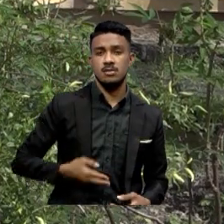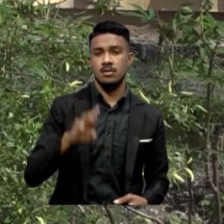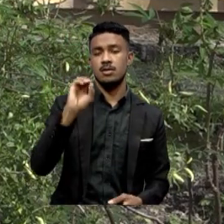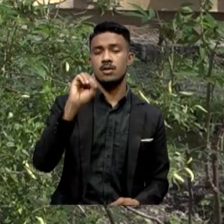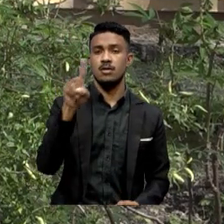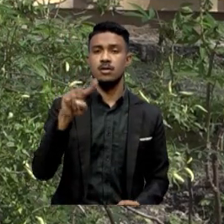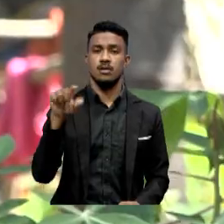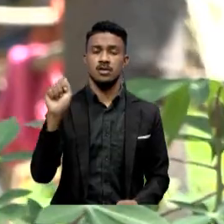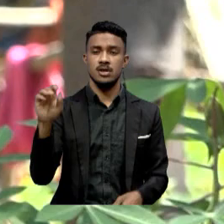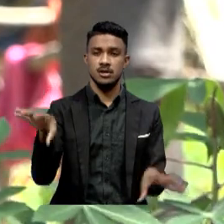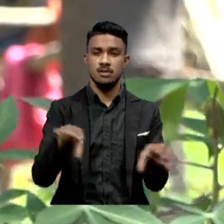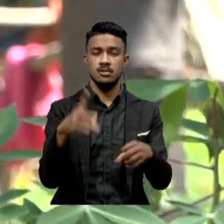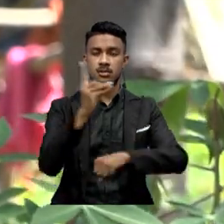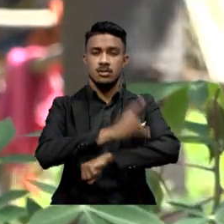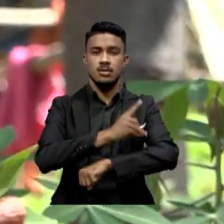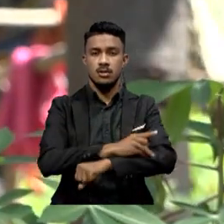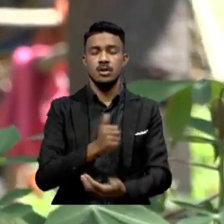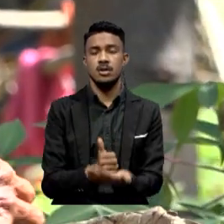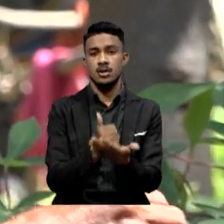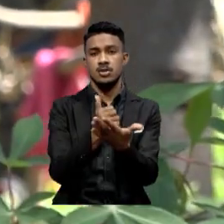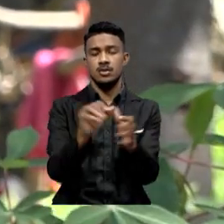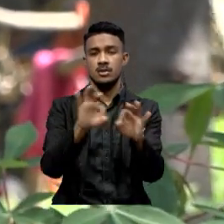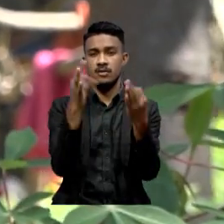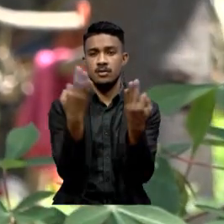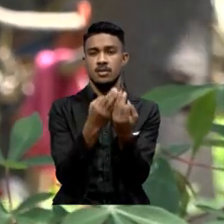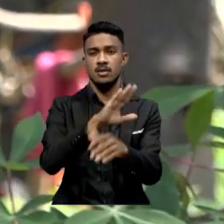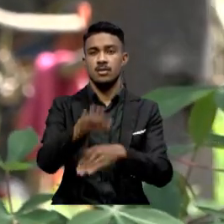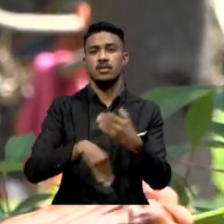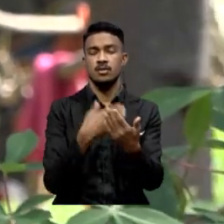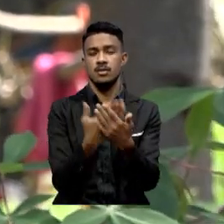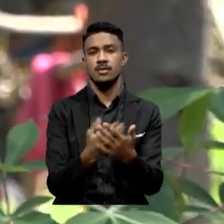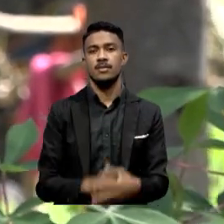servisu lor lorong atu bele sustenta ni nia familia tomak.